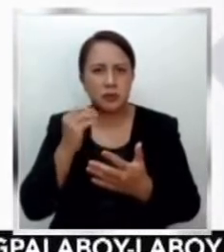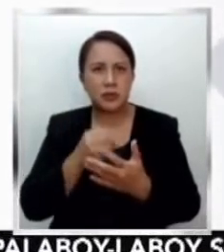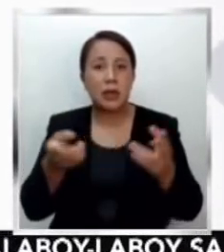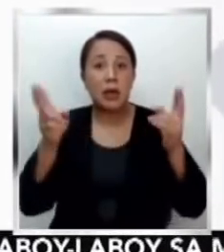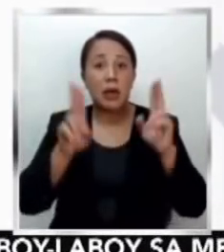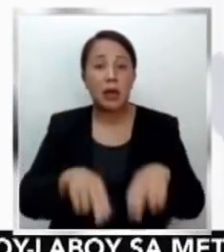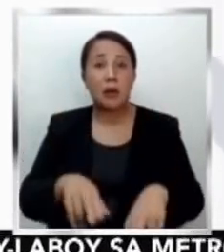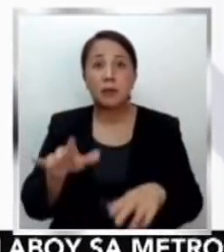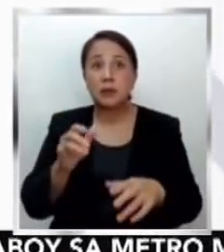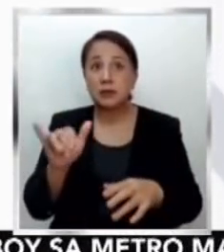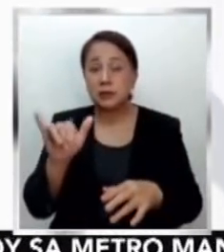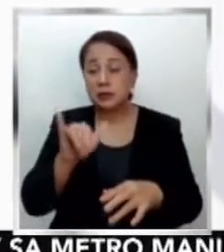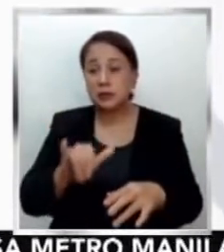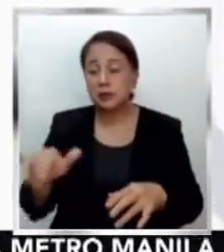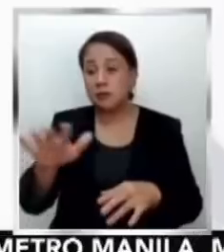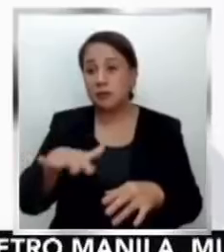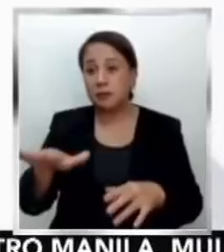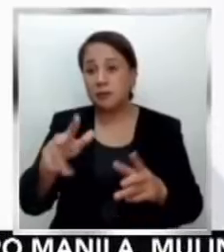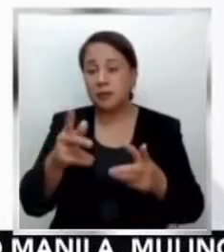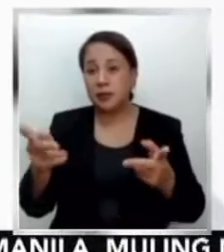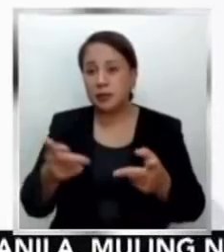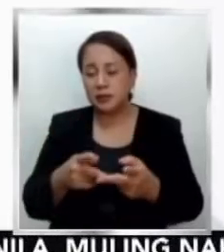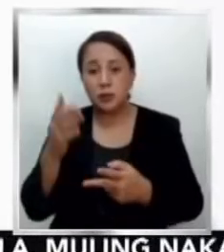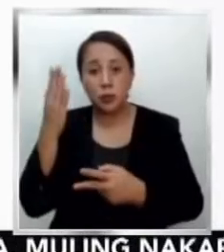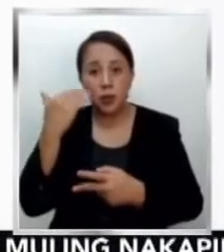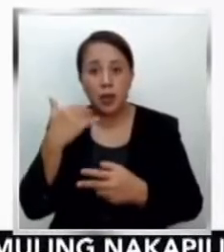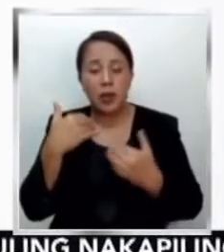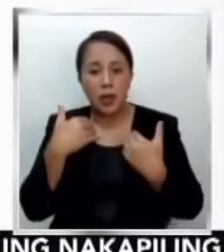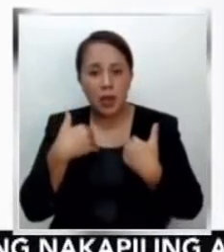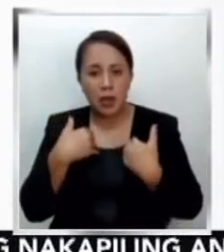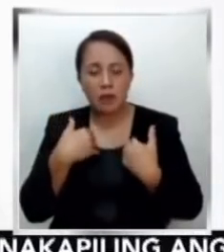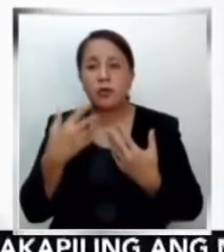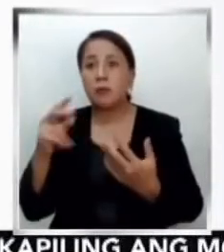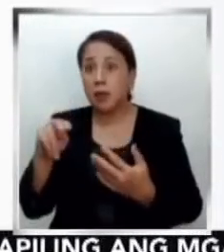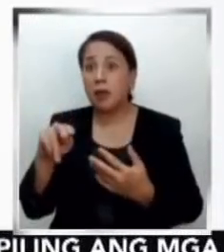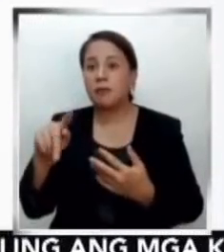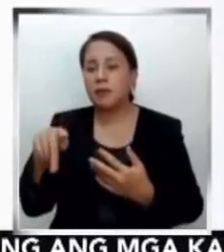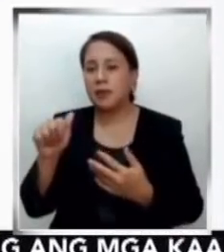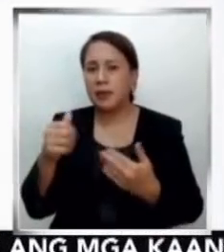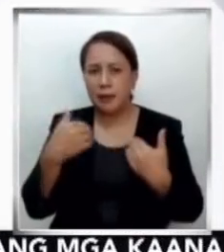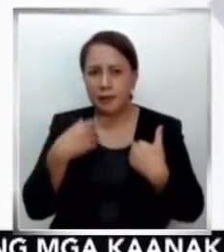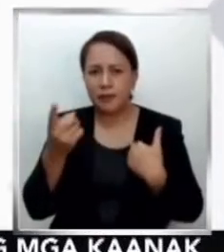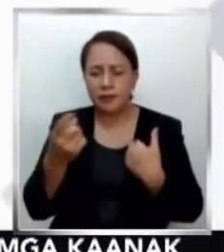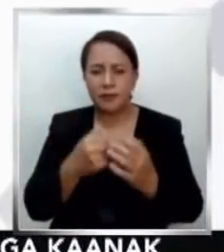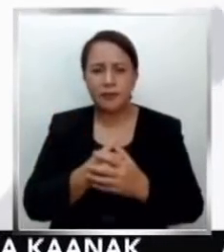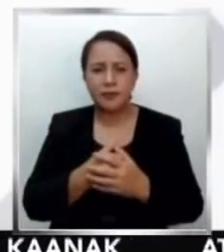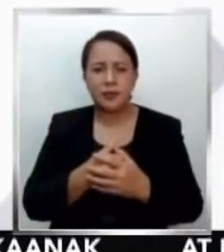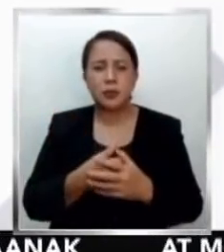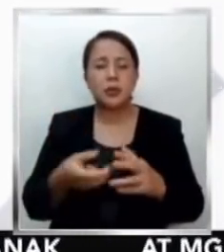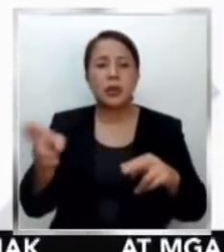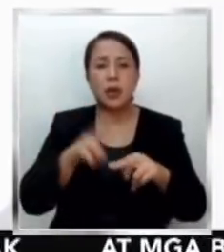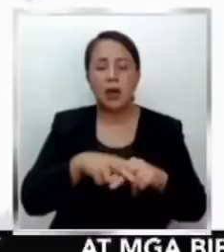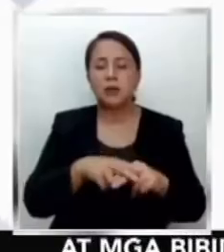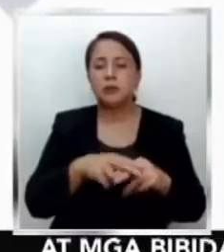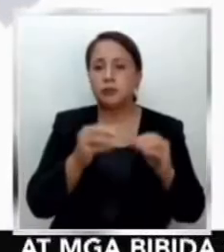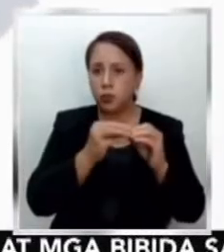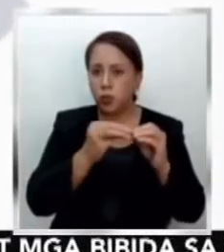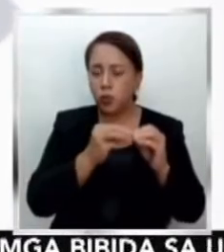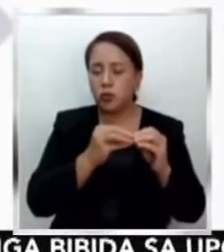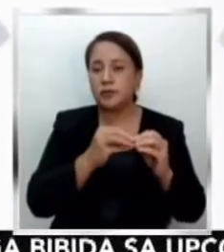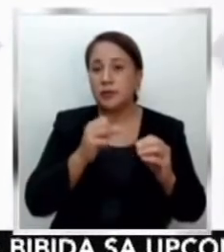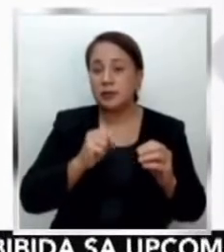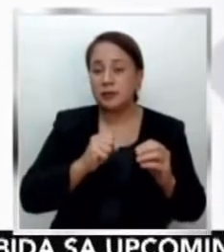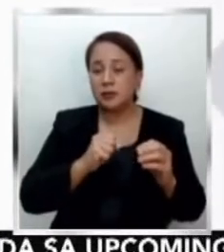na yun dahil may mga presence nga ng mga New People's Army sa lugar na yun. Nagdagdag na po tayo ng pwersa doon pati yung ating